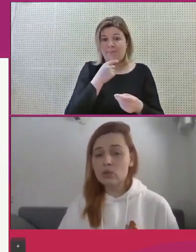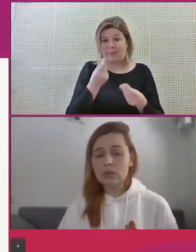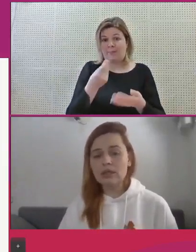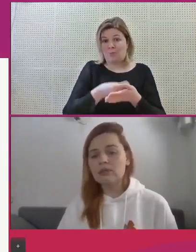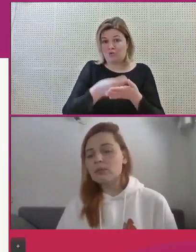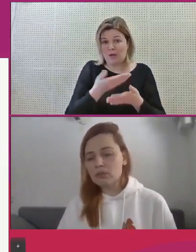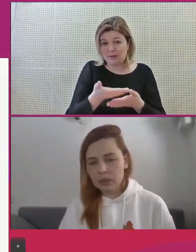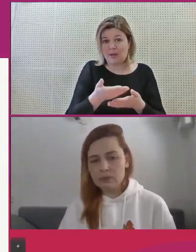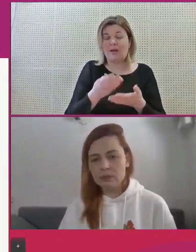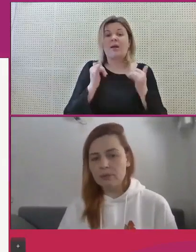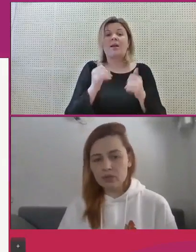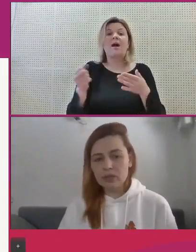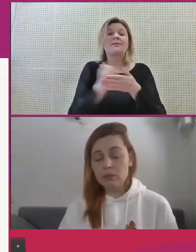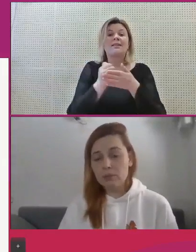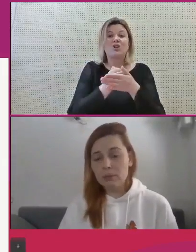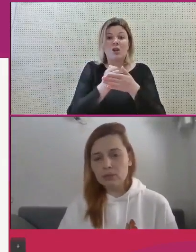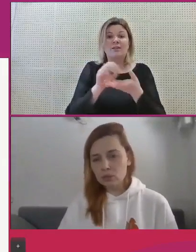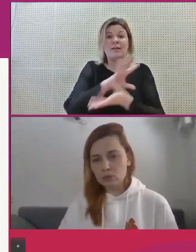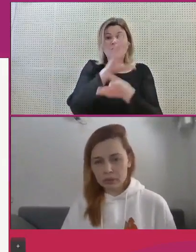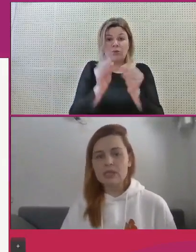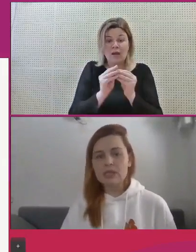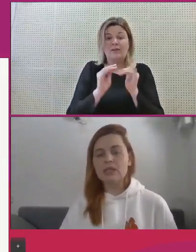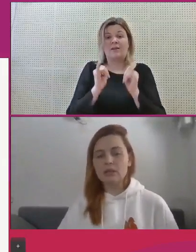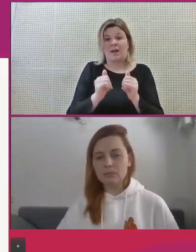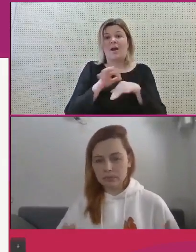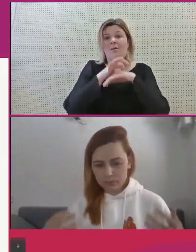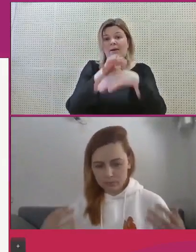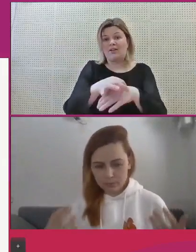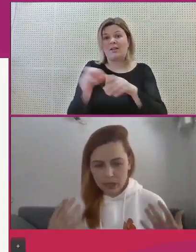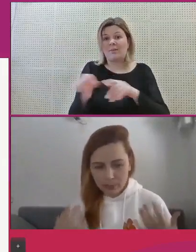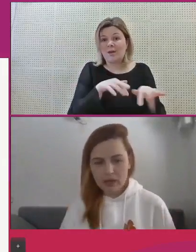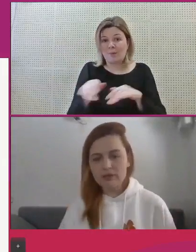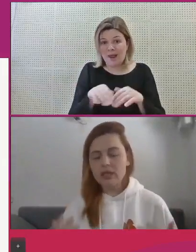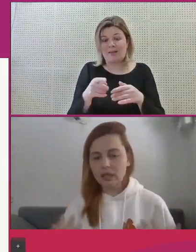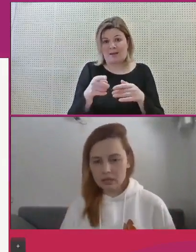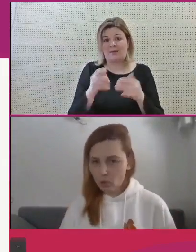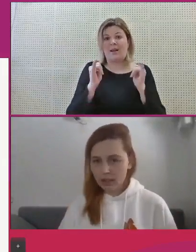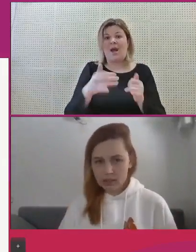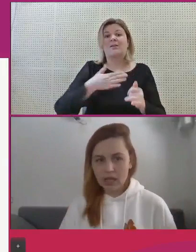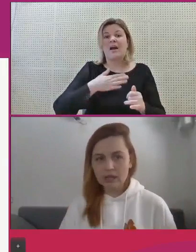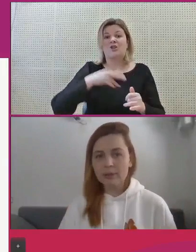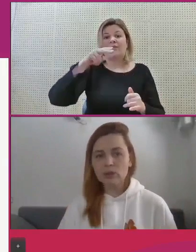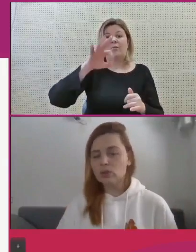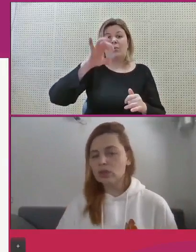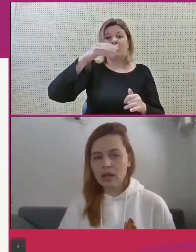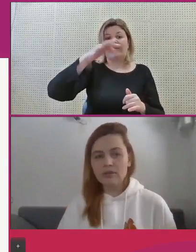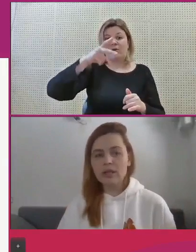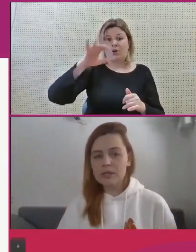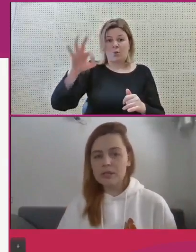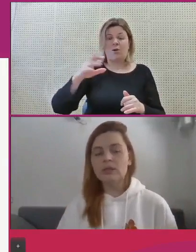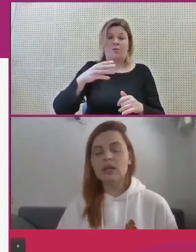достижения того результата и вообще, в принципе, для проведения мероприятий, то есть мы полноценные, полноправные соорганизаторы были, то